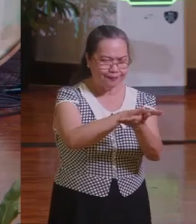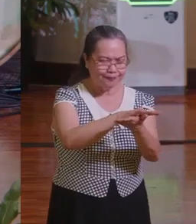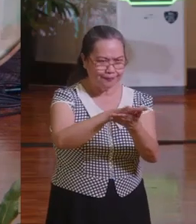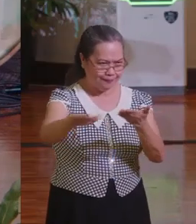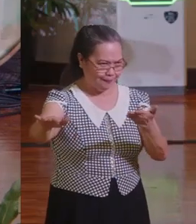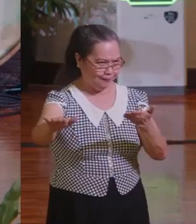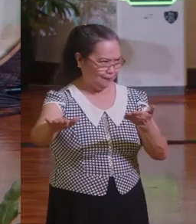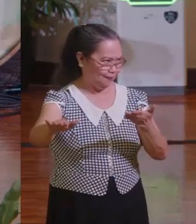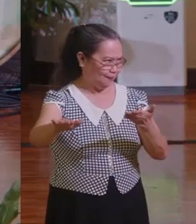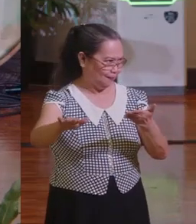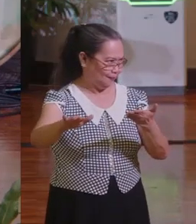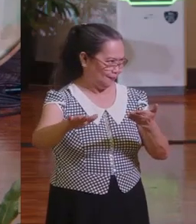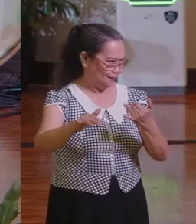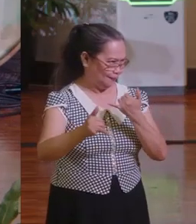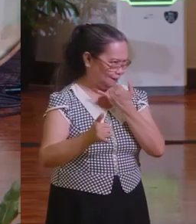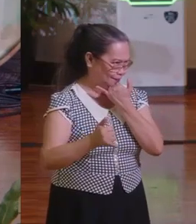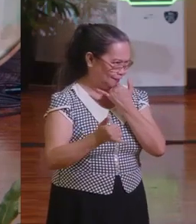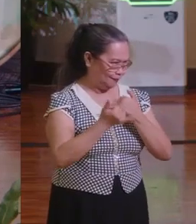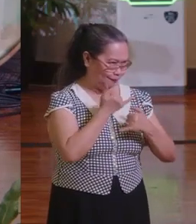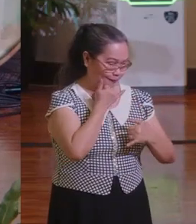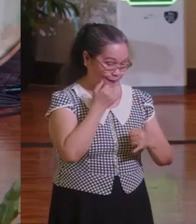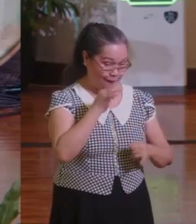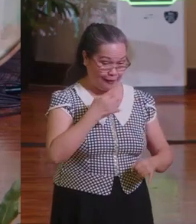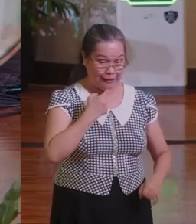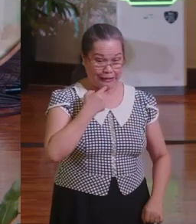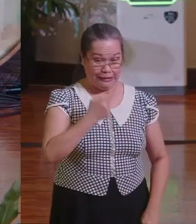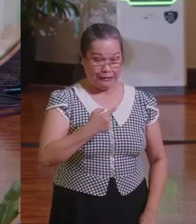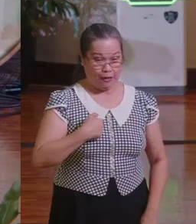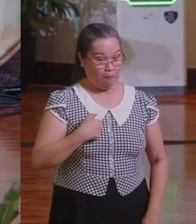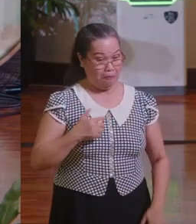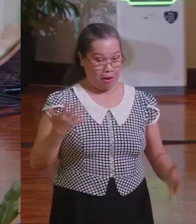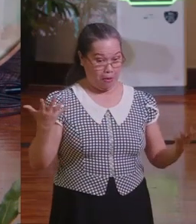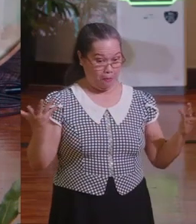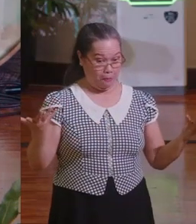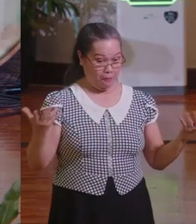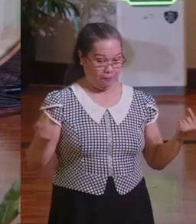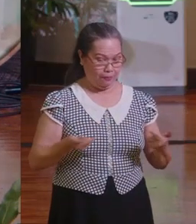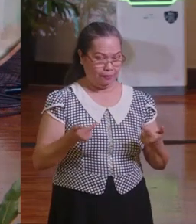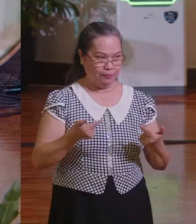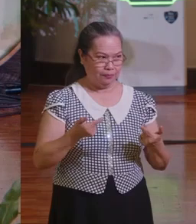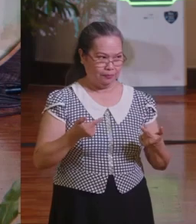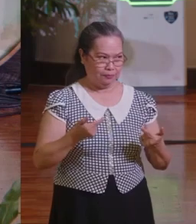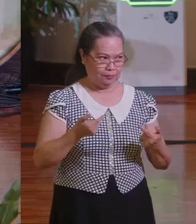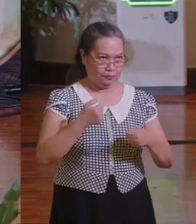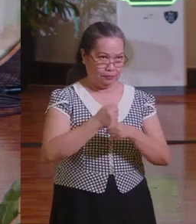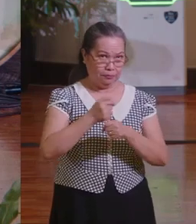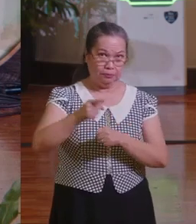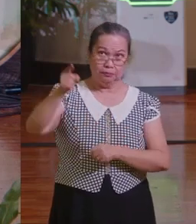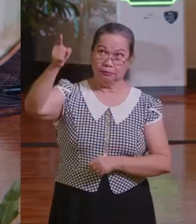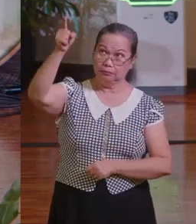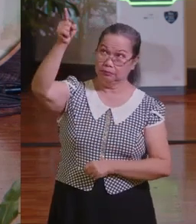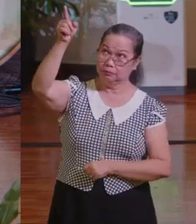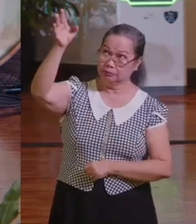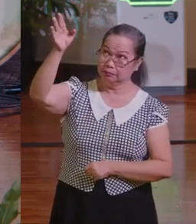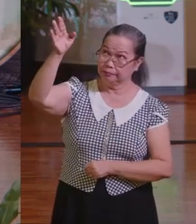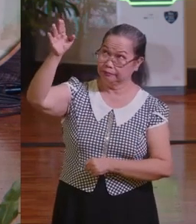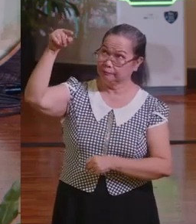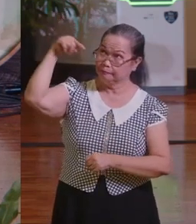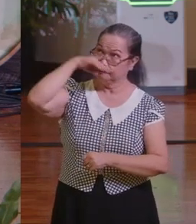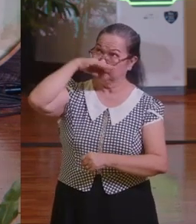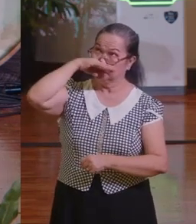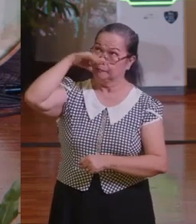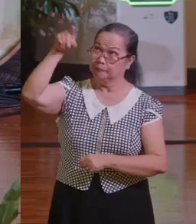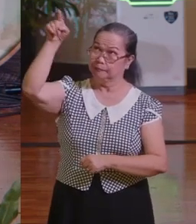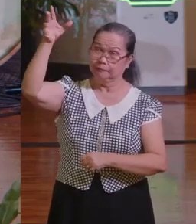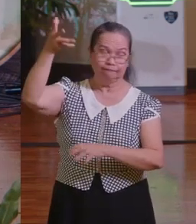unrighteousness. If we say we have not sinned, we make Him, ang ating Panginoon, a liar.